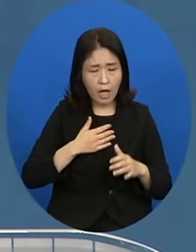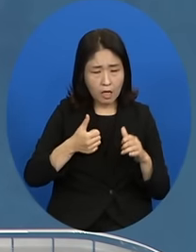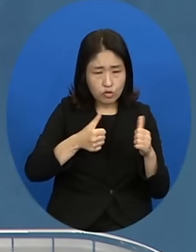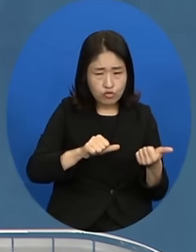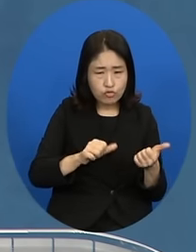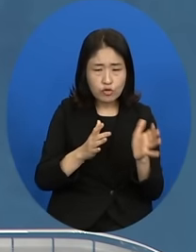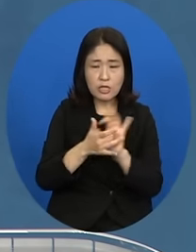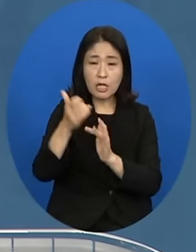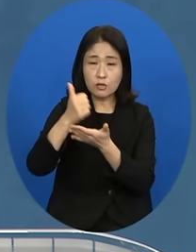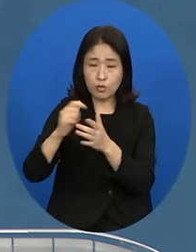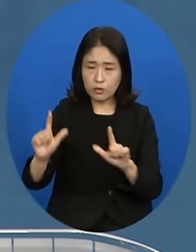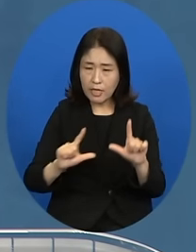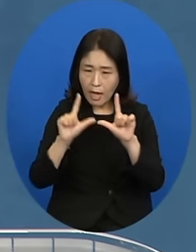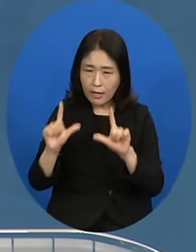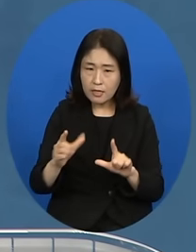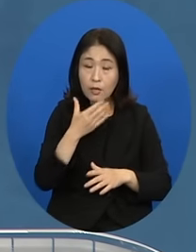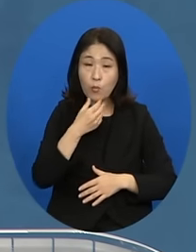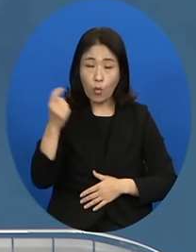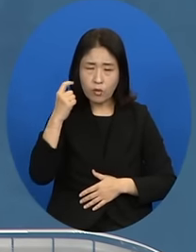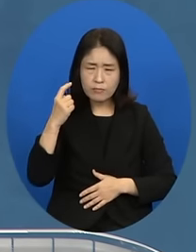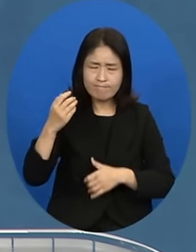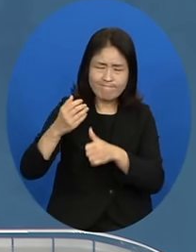대하여 끊임없이 붙들게 하시고